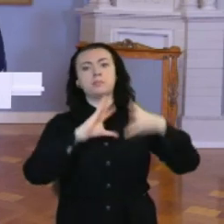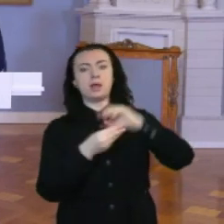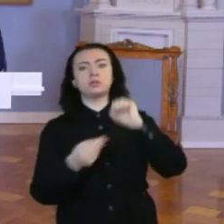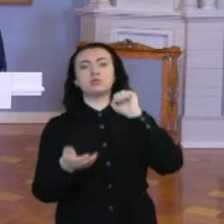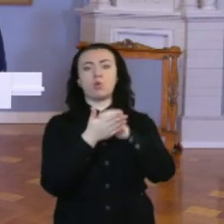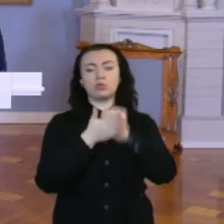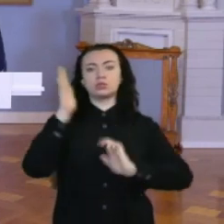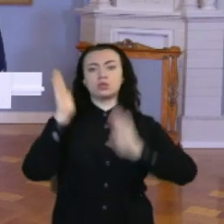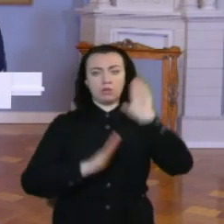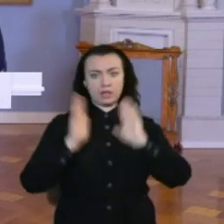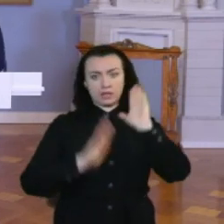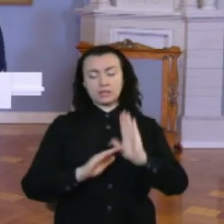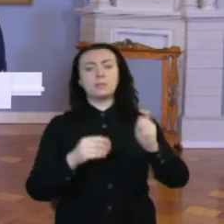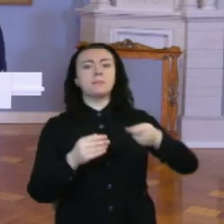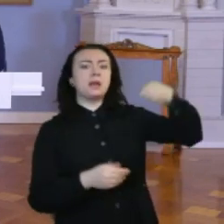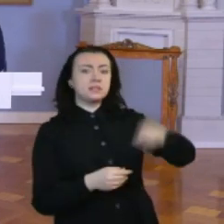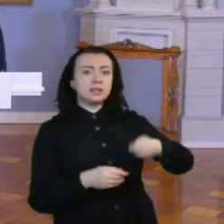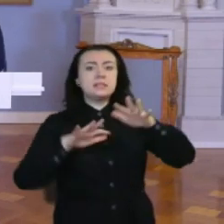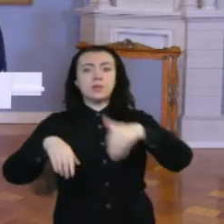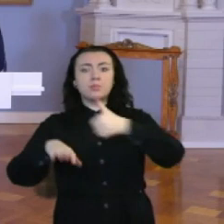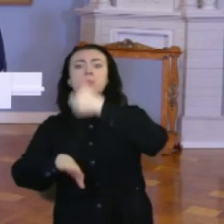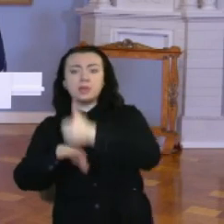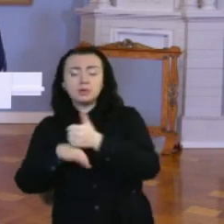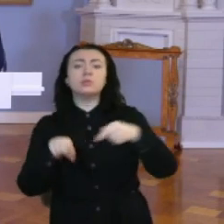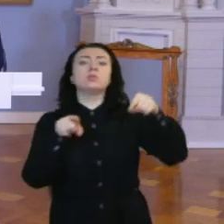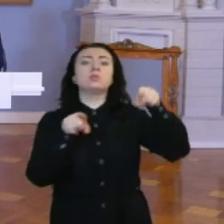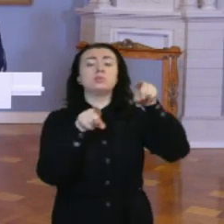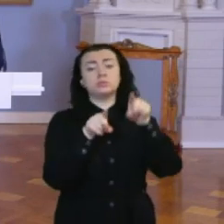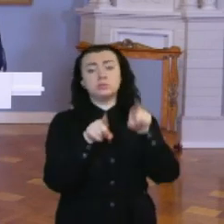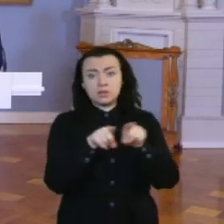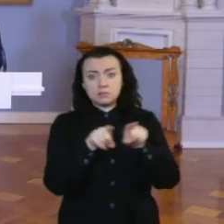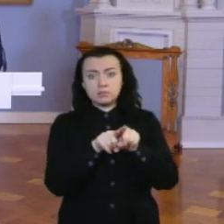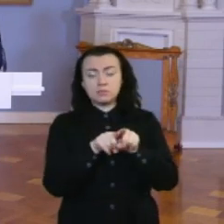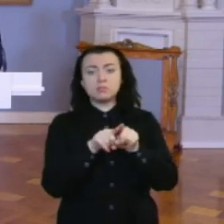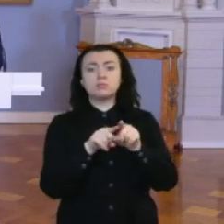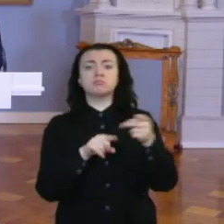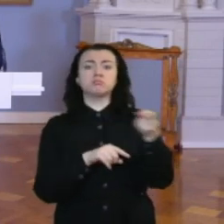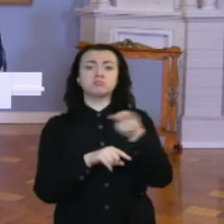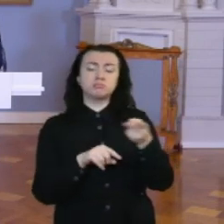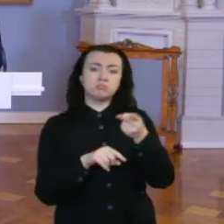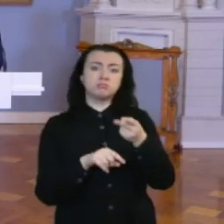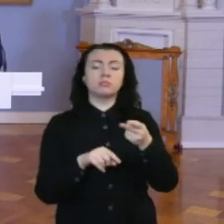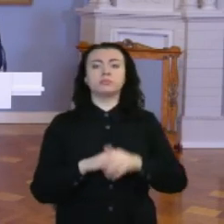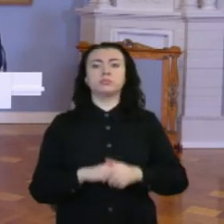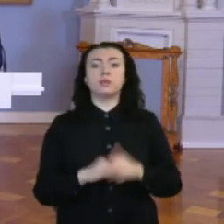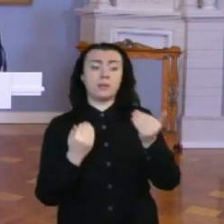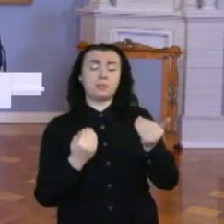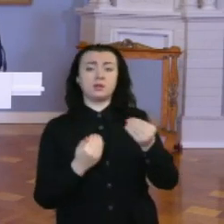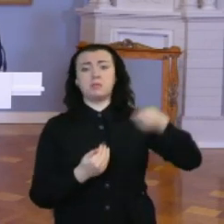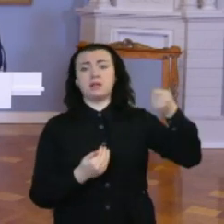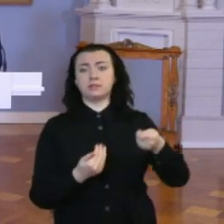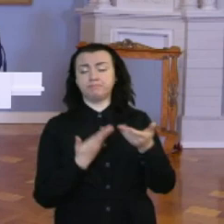spaudos konferenciją prezidento, Seimo pirmininkės ir ministro pirmininkės. Pradėti kviečiu Lietuvos Respublikos prezidentą Gitaną